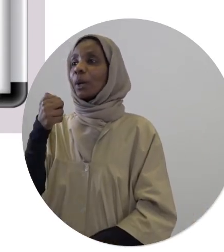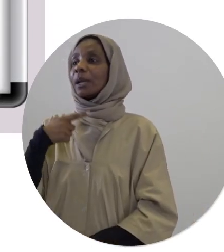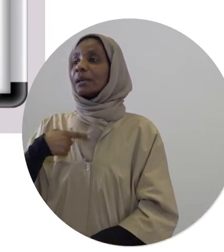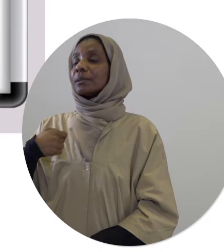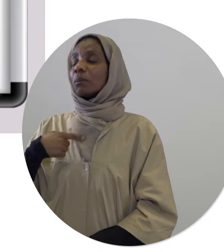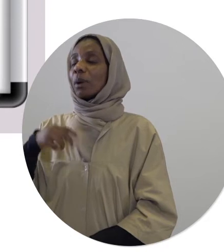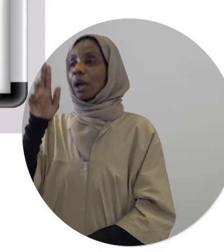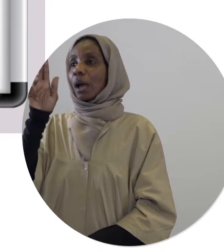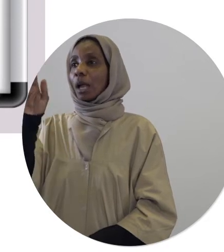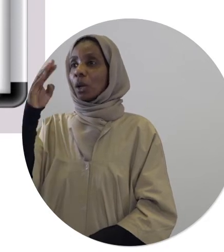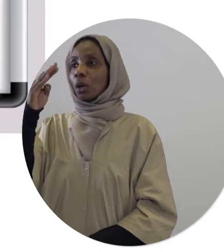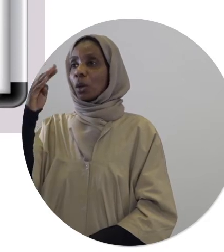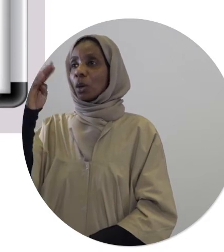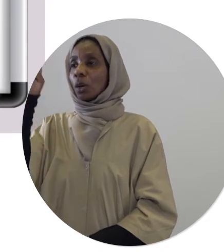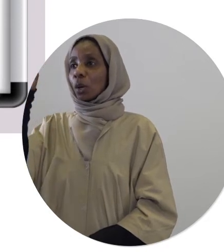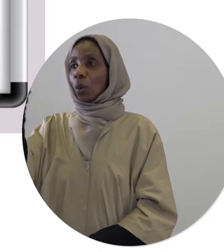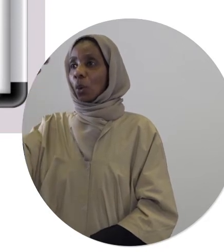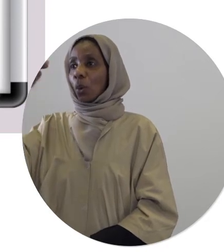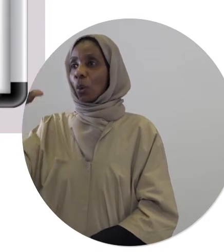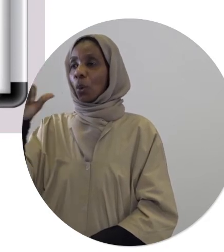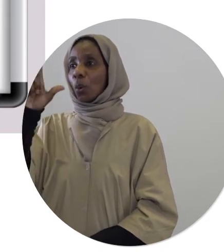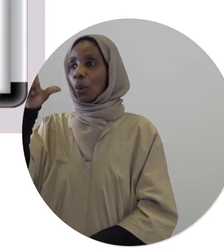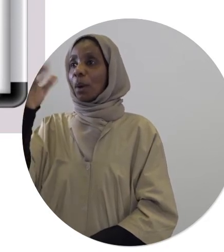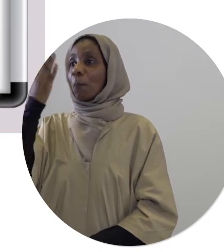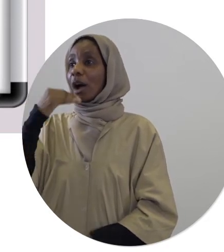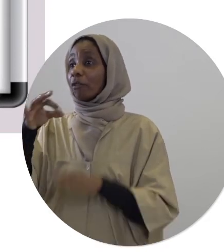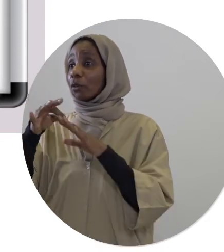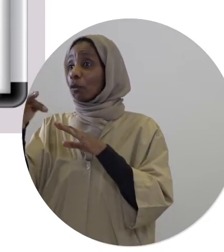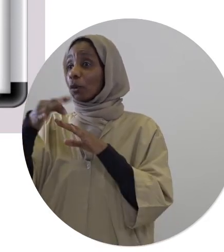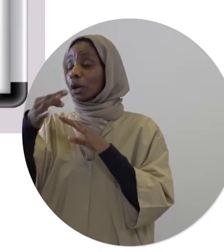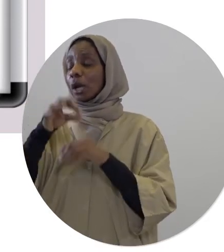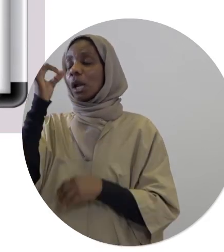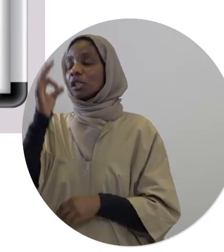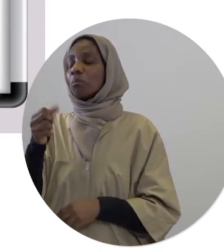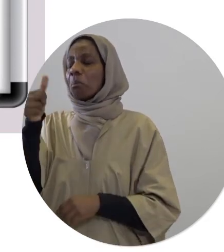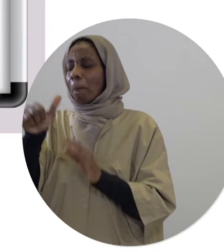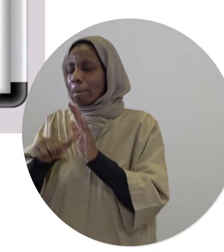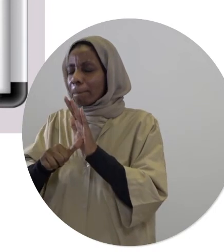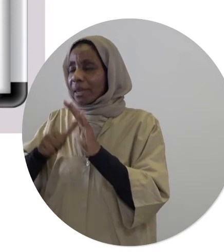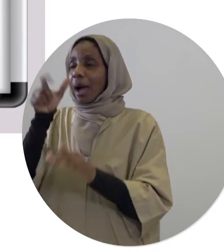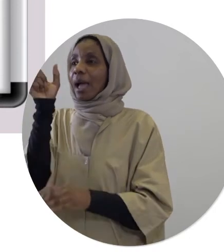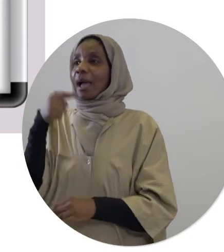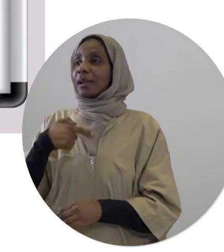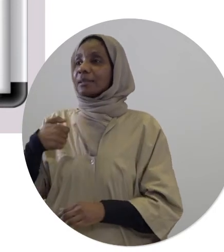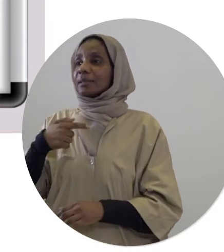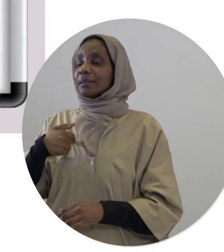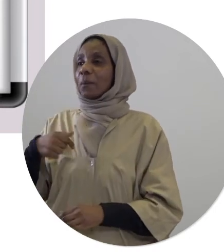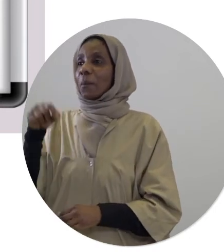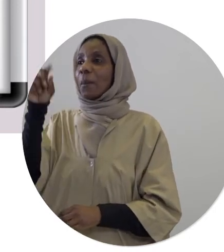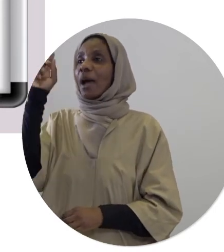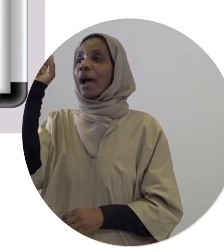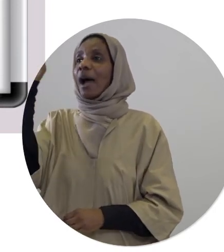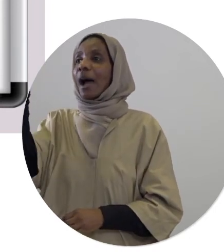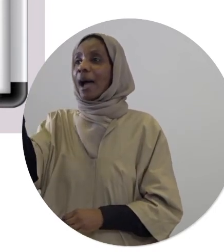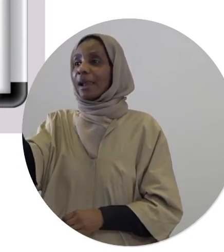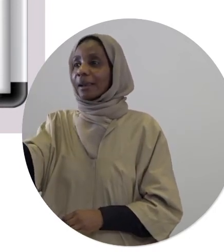بالنسبة لتسمية الكحول ذات السلسلة الكربونية غير المتفرعة، نكتب اسم الألكان المقابل الذي